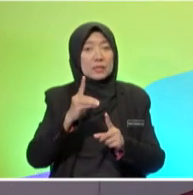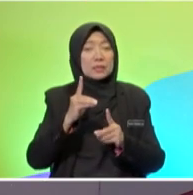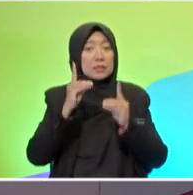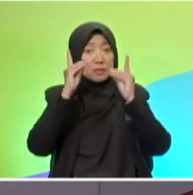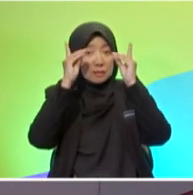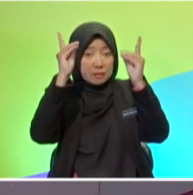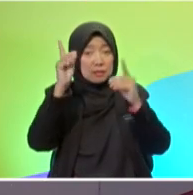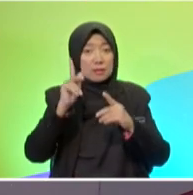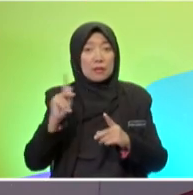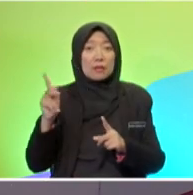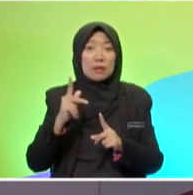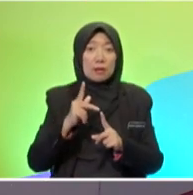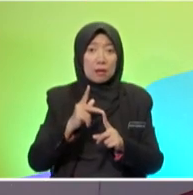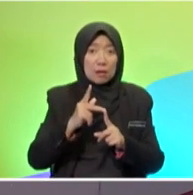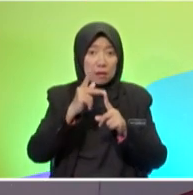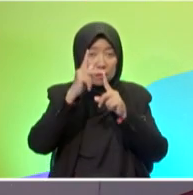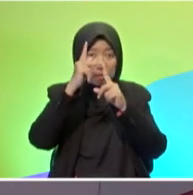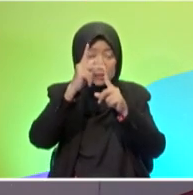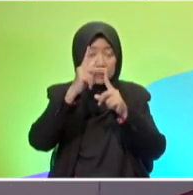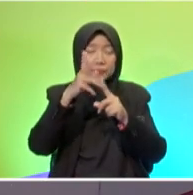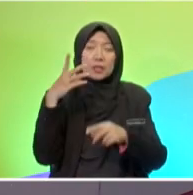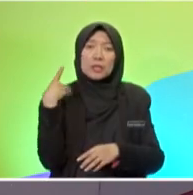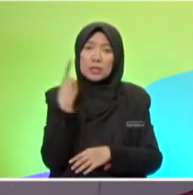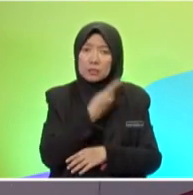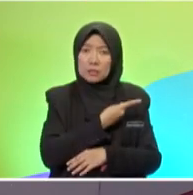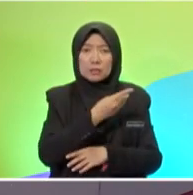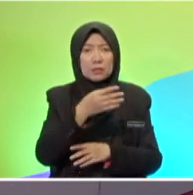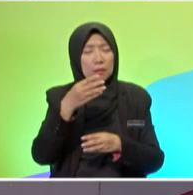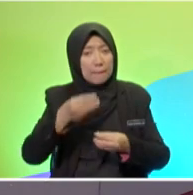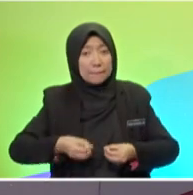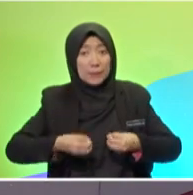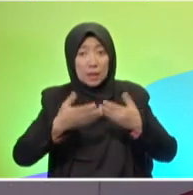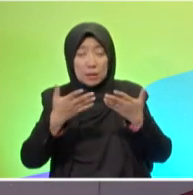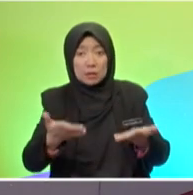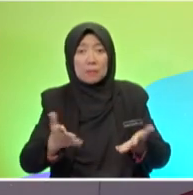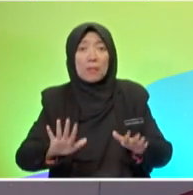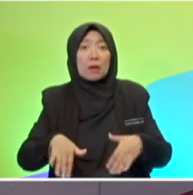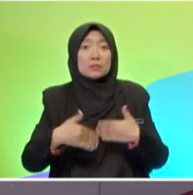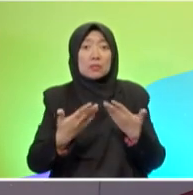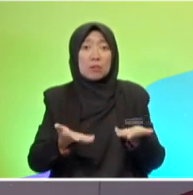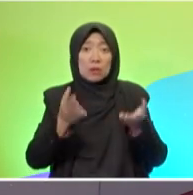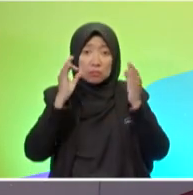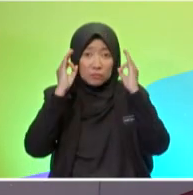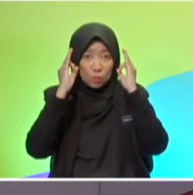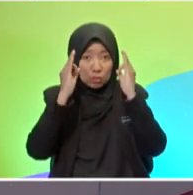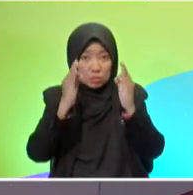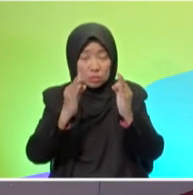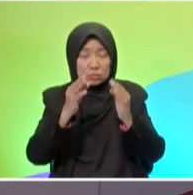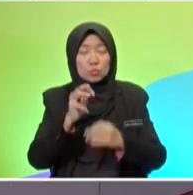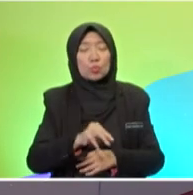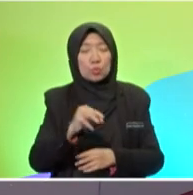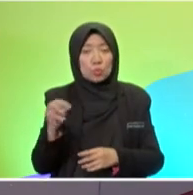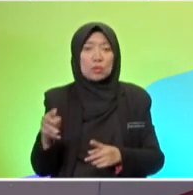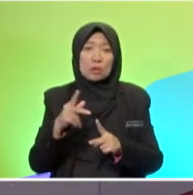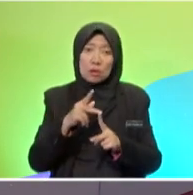kita nak bagi dia peneguhan ataupun untuk dia untuk fokus. Sangat penting sebab murid pendidikan khas ni dia kan